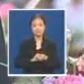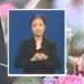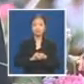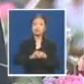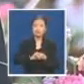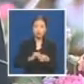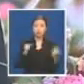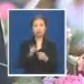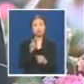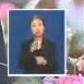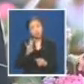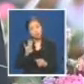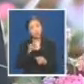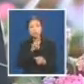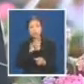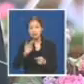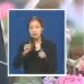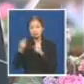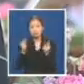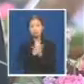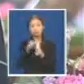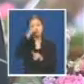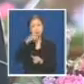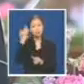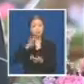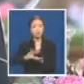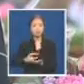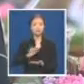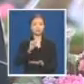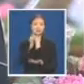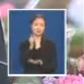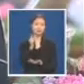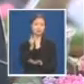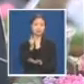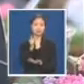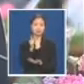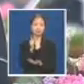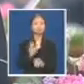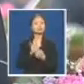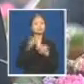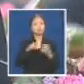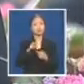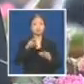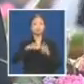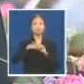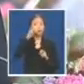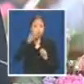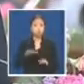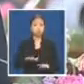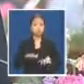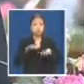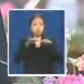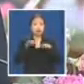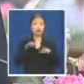ระบบคุณค่าเดิมของสังคมไทยนอกจากนี้ในช่วงที่เกิดปัญหาน้ำท่วมในช่วงที่ผ่านม